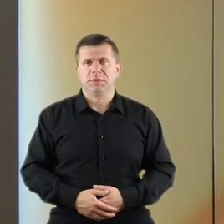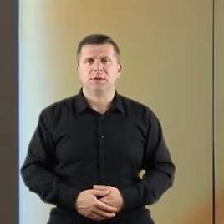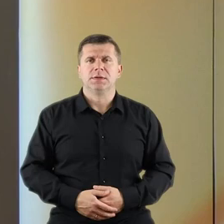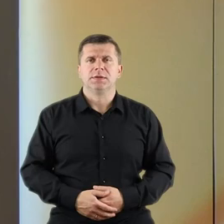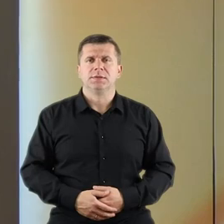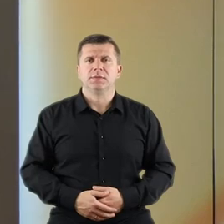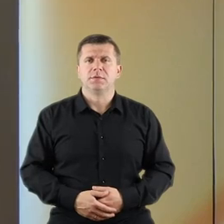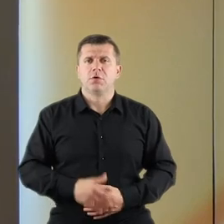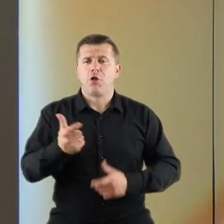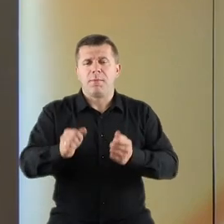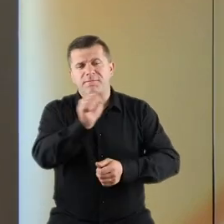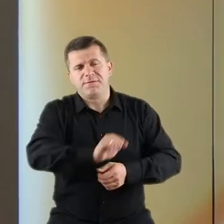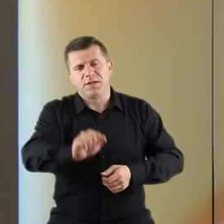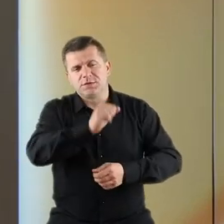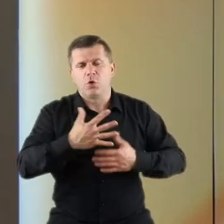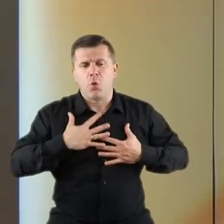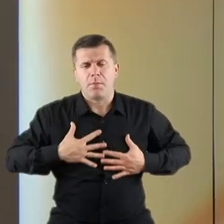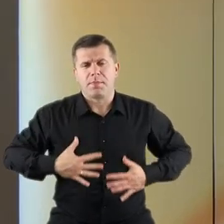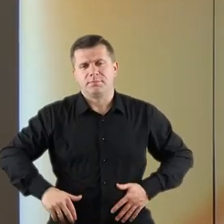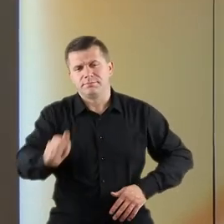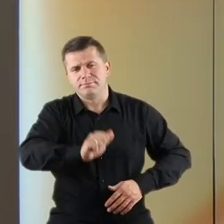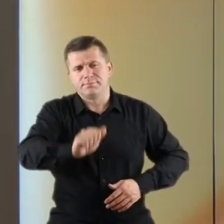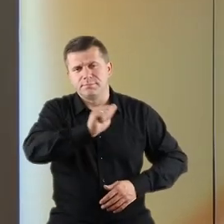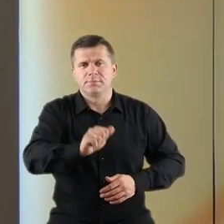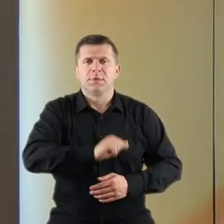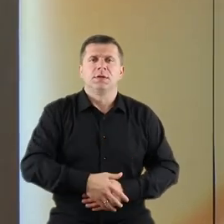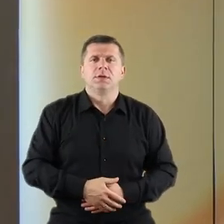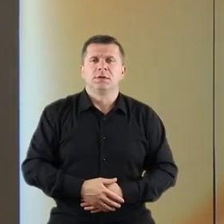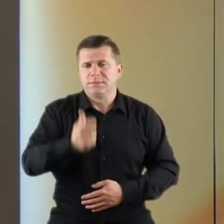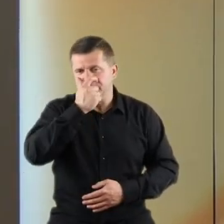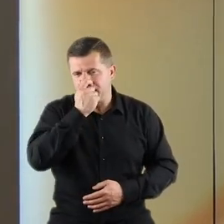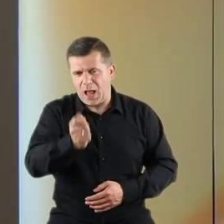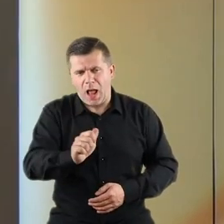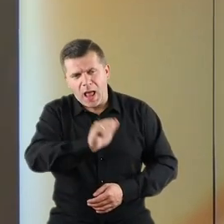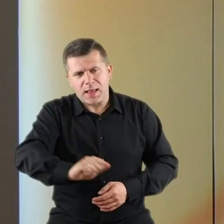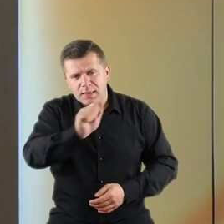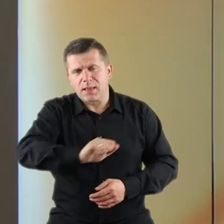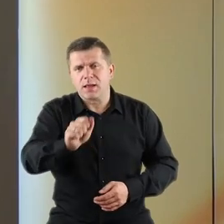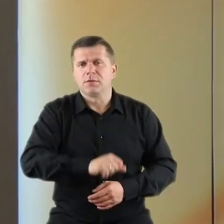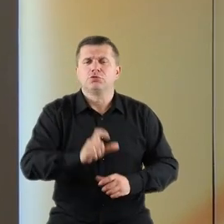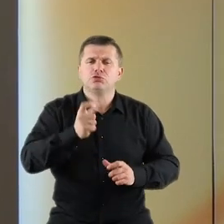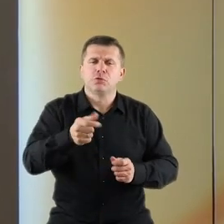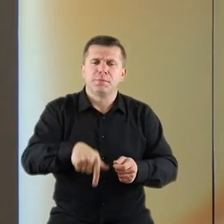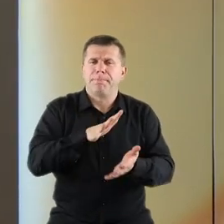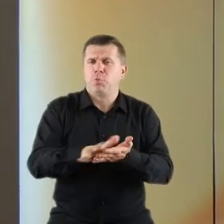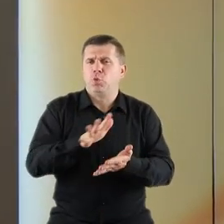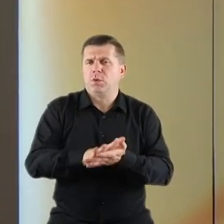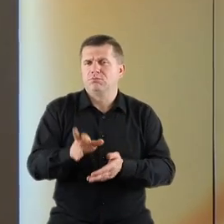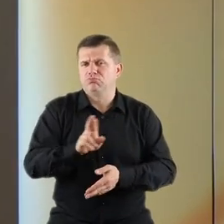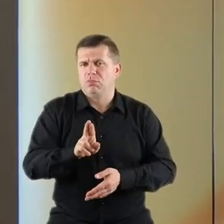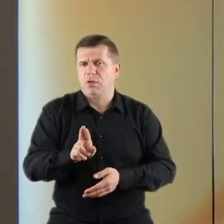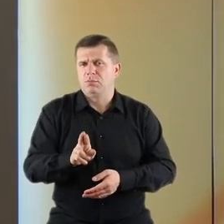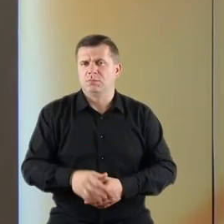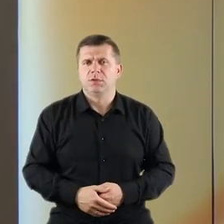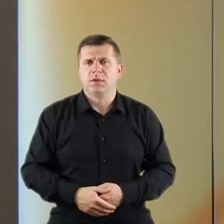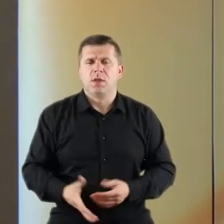obcieranie wycieranie odzieżą na Dołkiem po Dołkiem szmatą czymś brudnym czyli